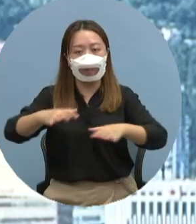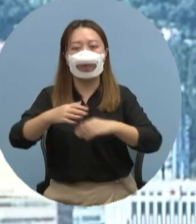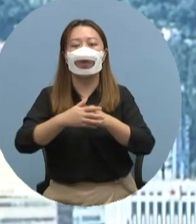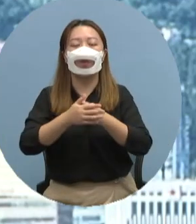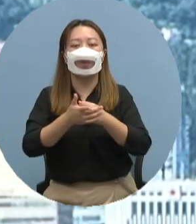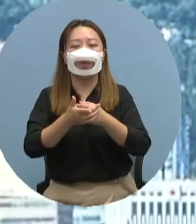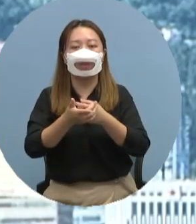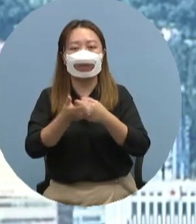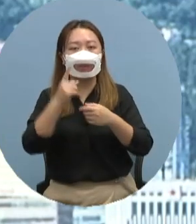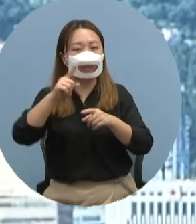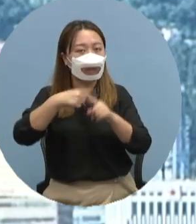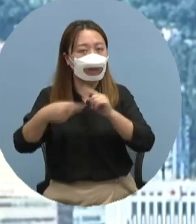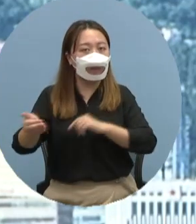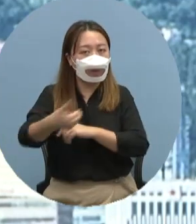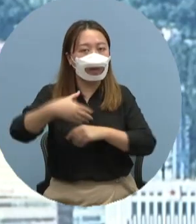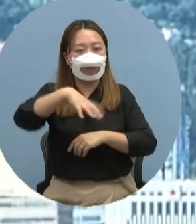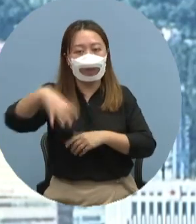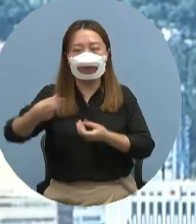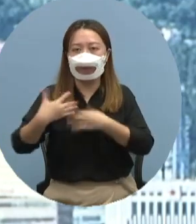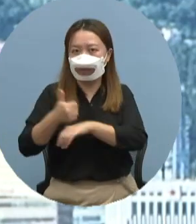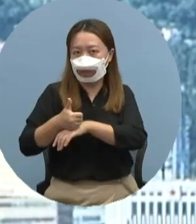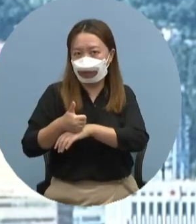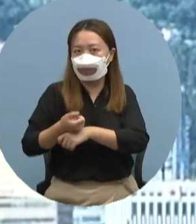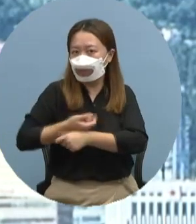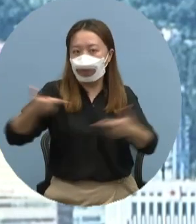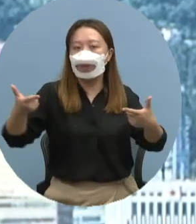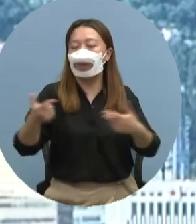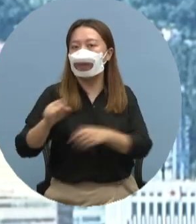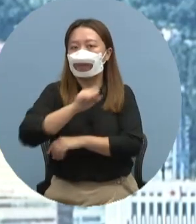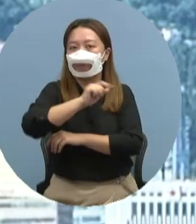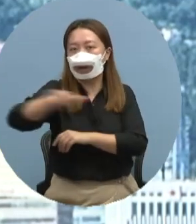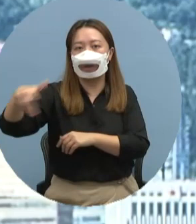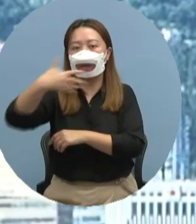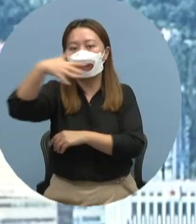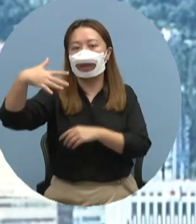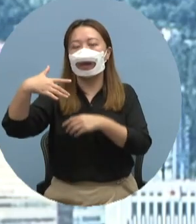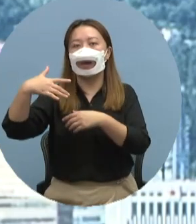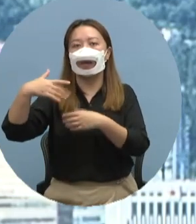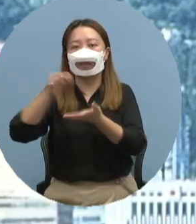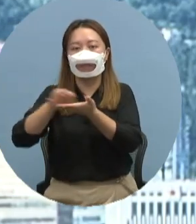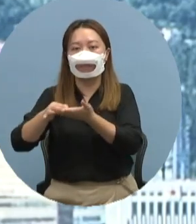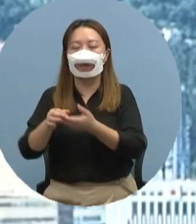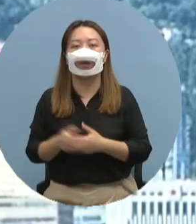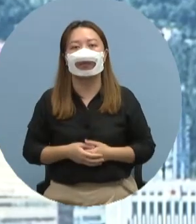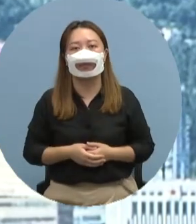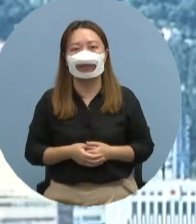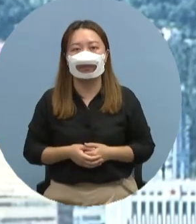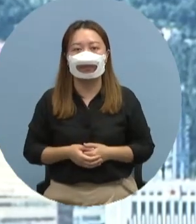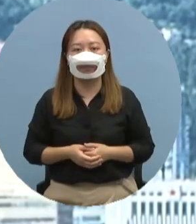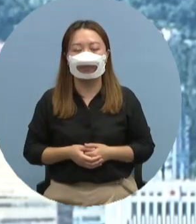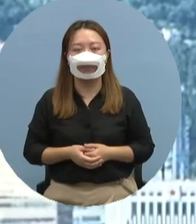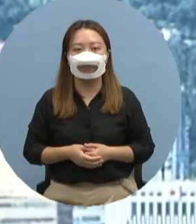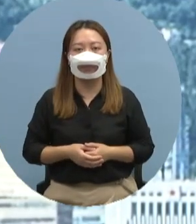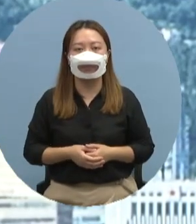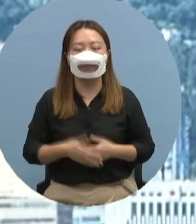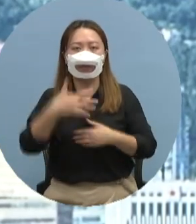之下所俾我哋嘅機遇，呢啲係其他地方都難以有呢個優勢嘅。我帶